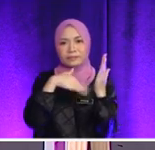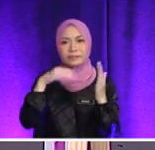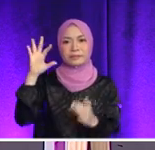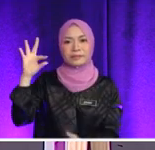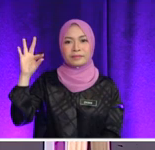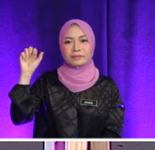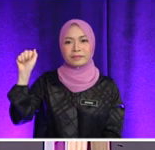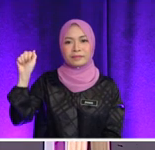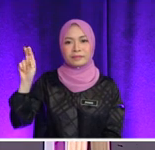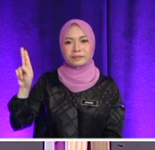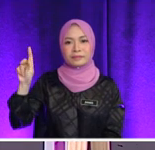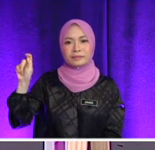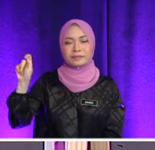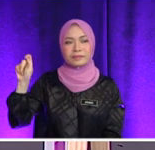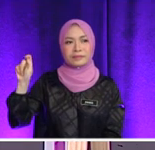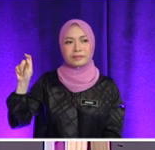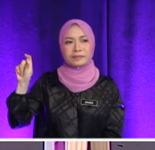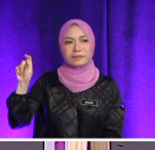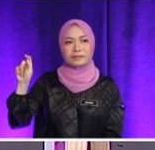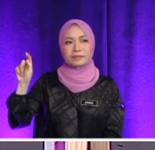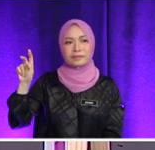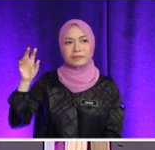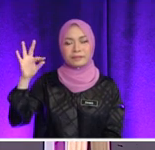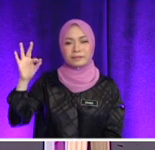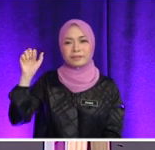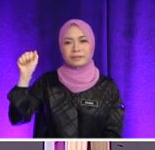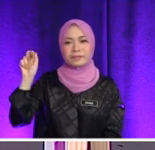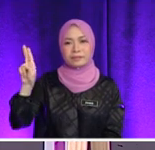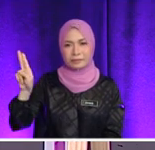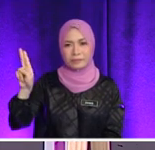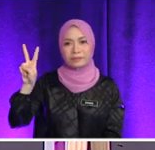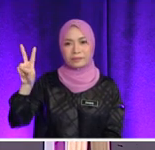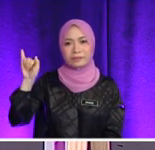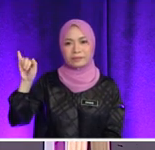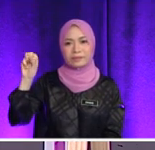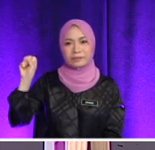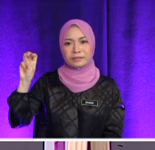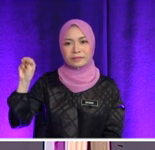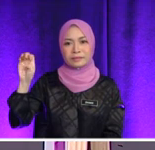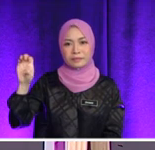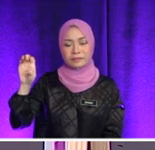kita akan Sentul hasil karya dan kita akan sampaikan